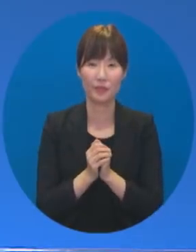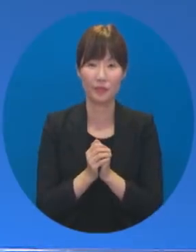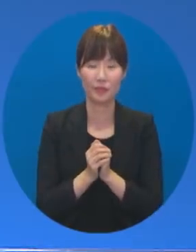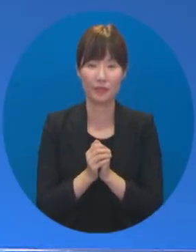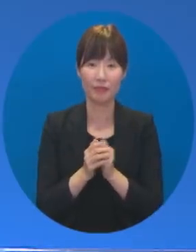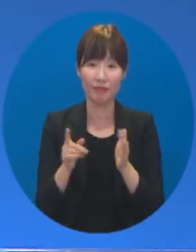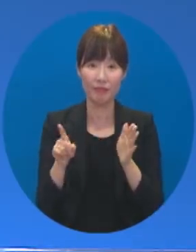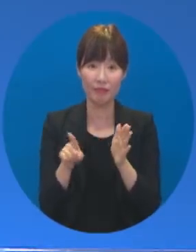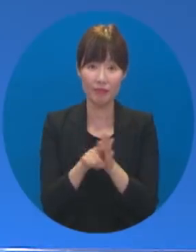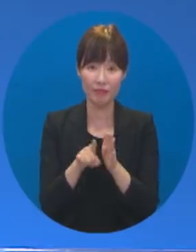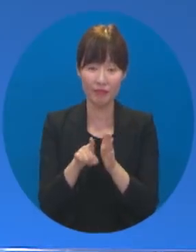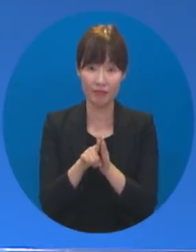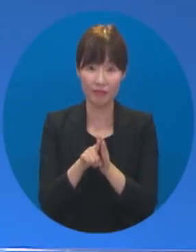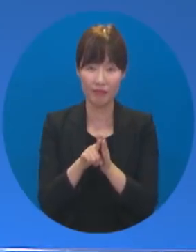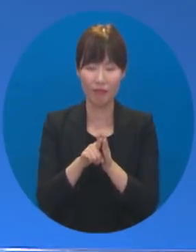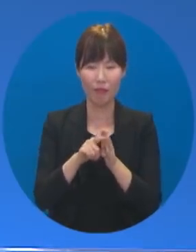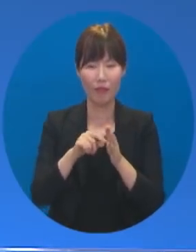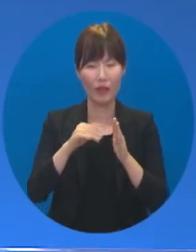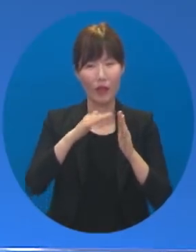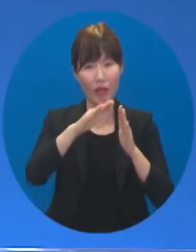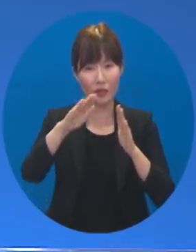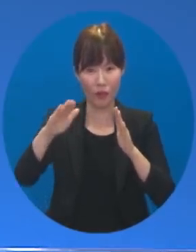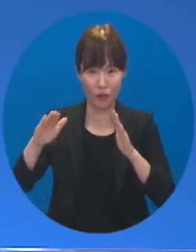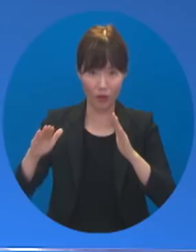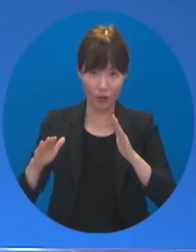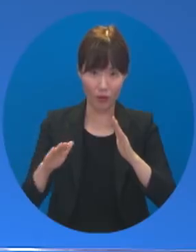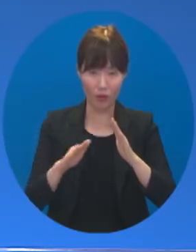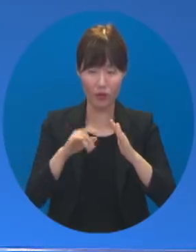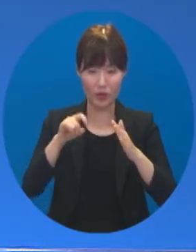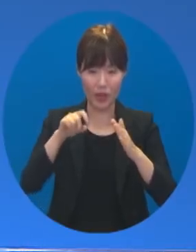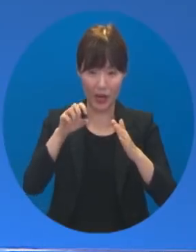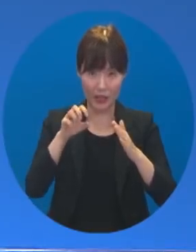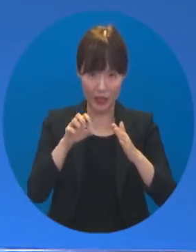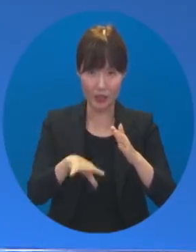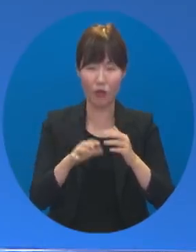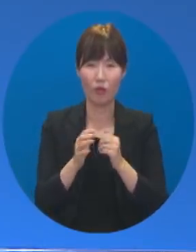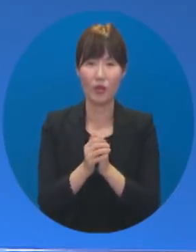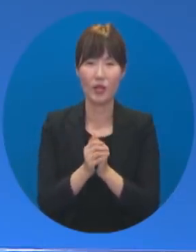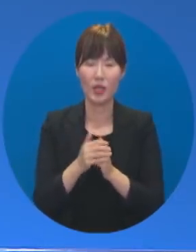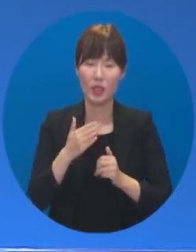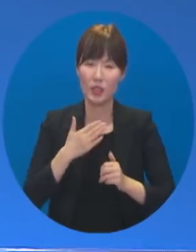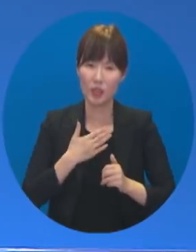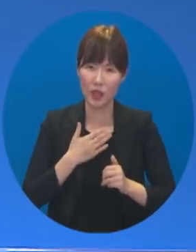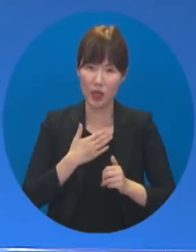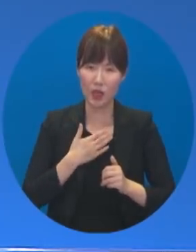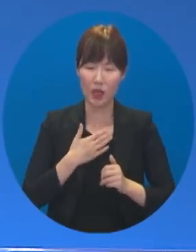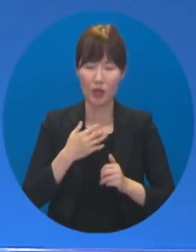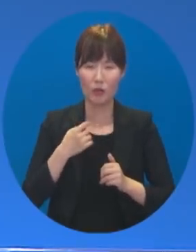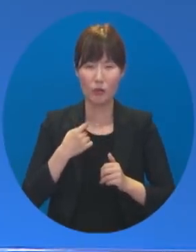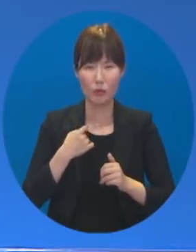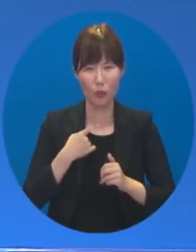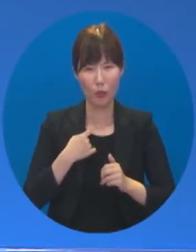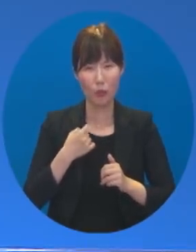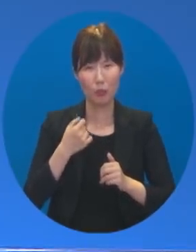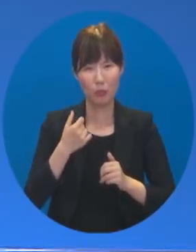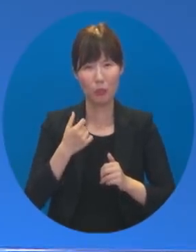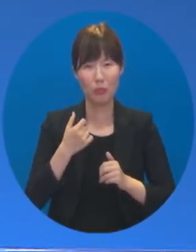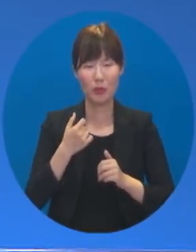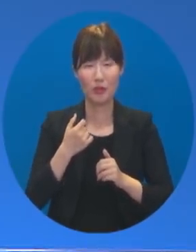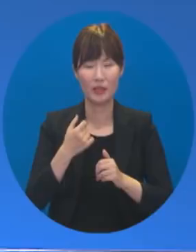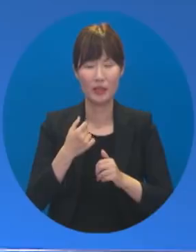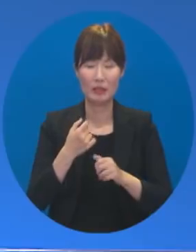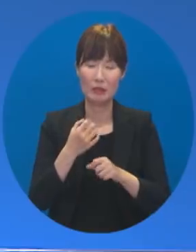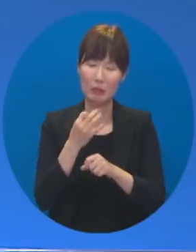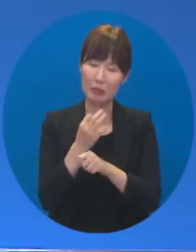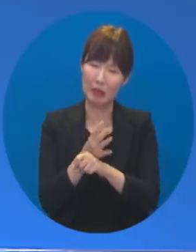신앙인의 가정에서 또 이왕이면 제가 또 이렇게 보면 생각보다도 유쾌하고 단순하니까 금방 잊어버리거든요.